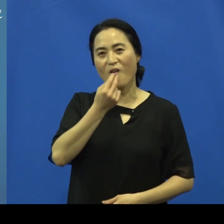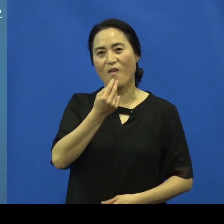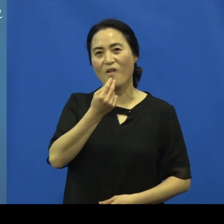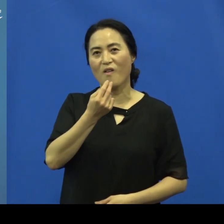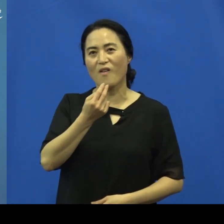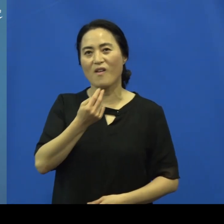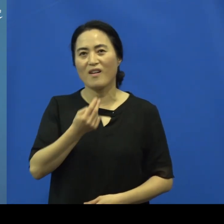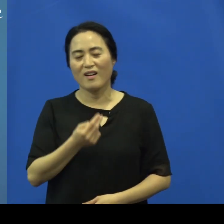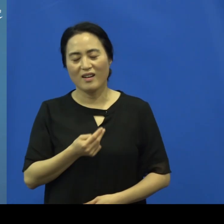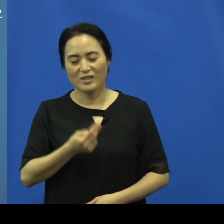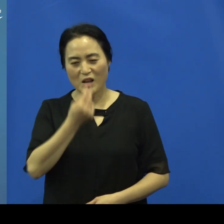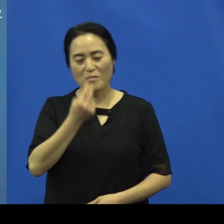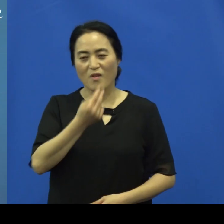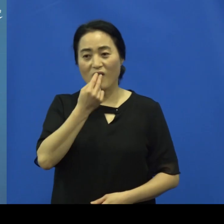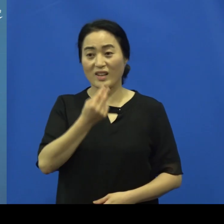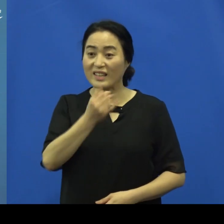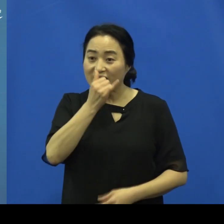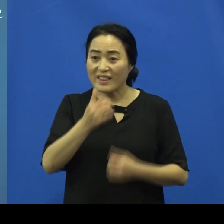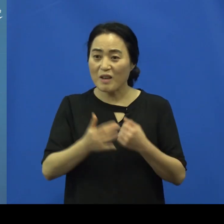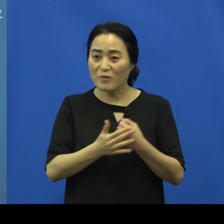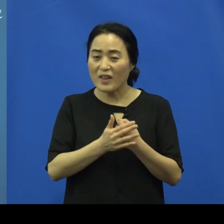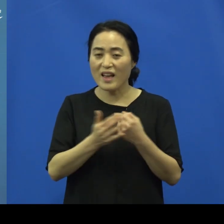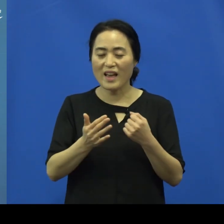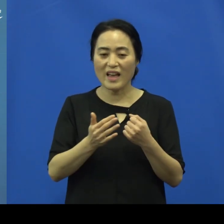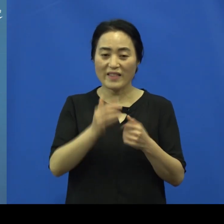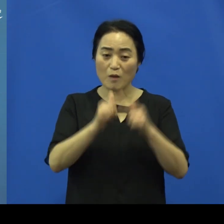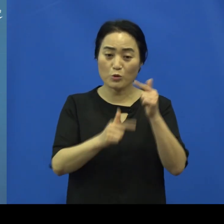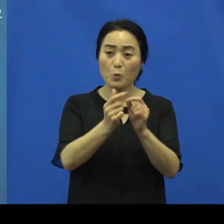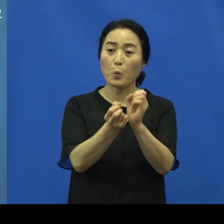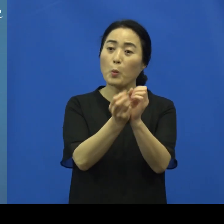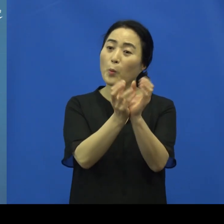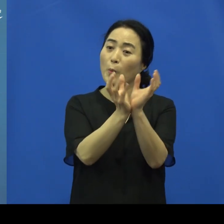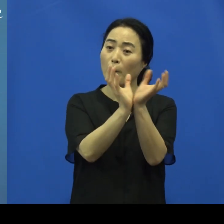너무너무 생명이 있으니까 꽃이 피잖아요, 그죠? 예.